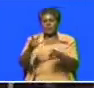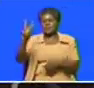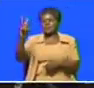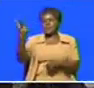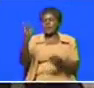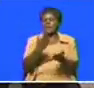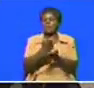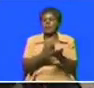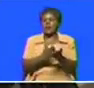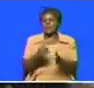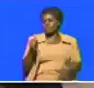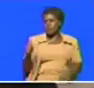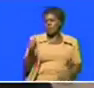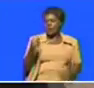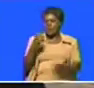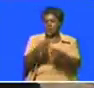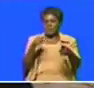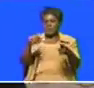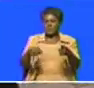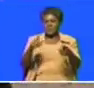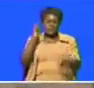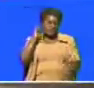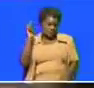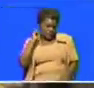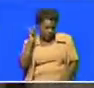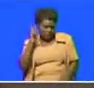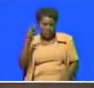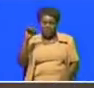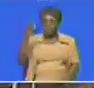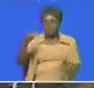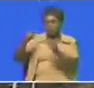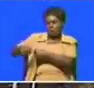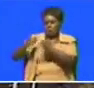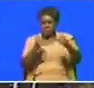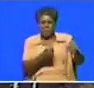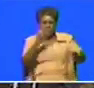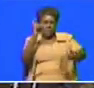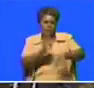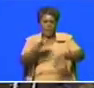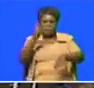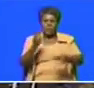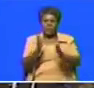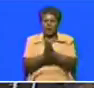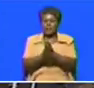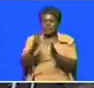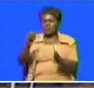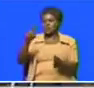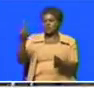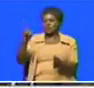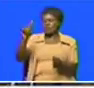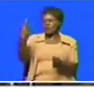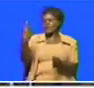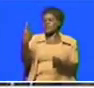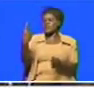pili ya Nikofiti mwaka huu utazuru kaunti za Kisii, Nyamira, Homa Bay, Embu na kaunti ya Trans Nzoia. Awamu ya